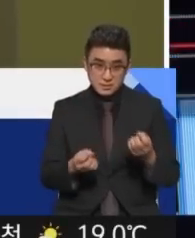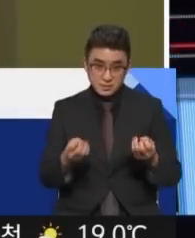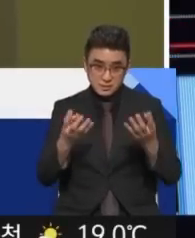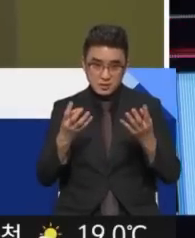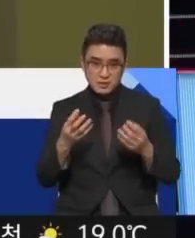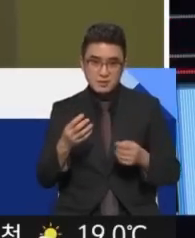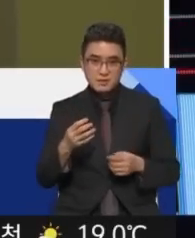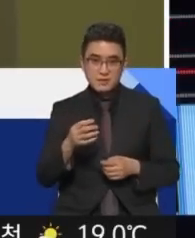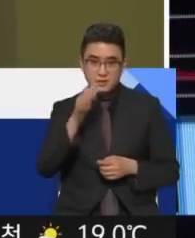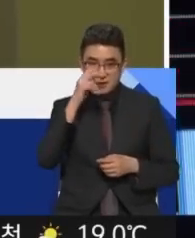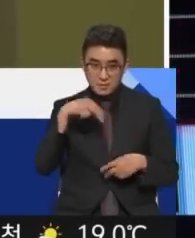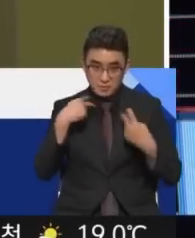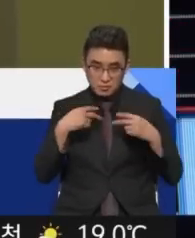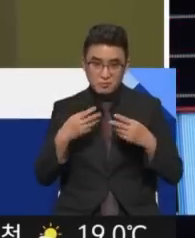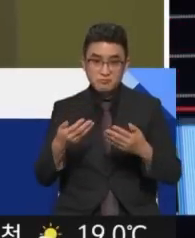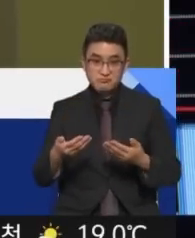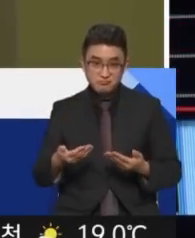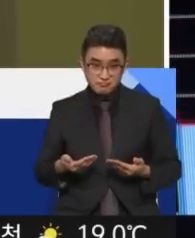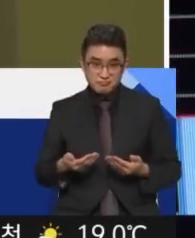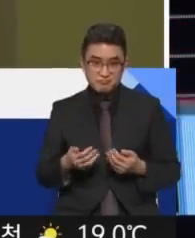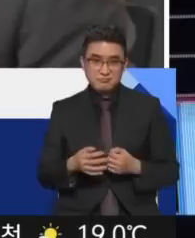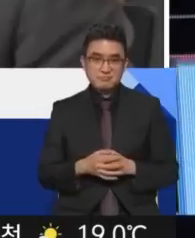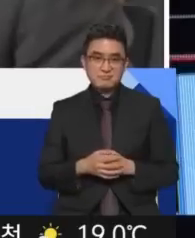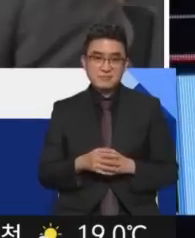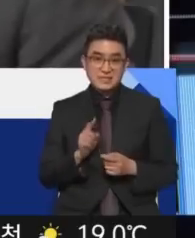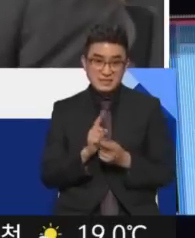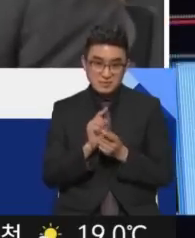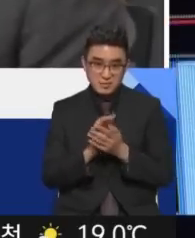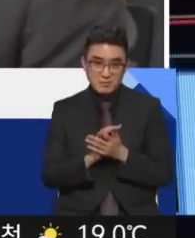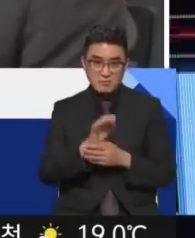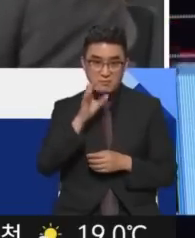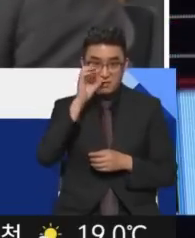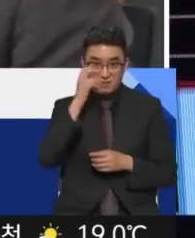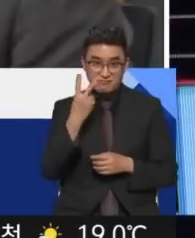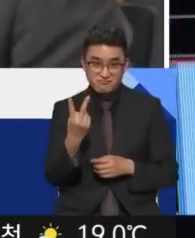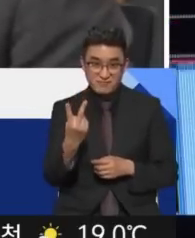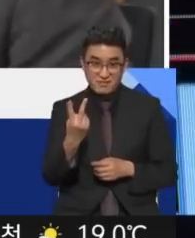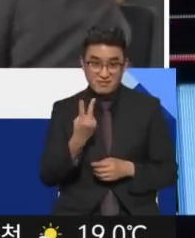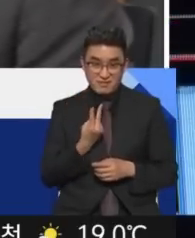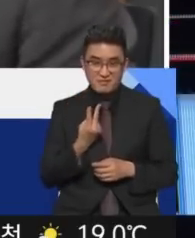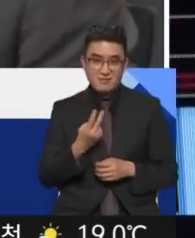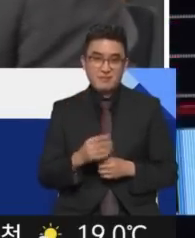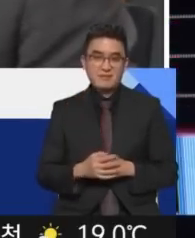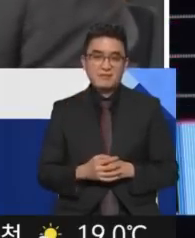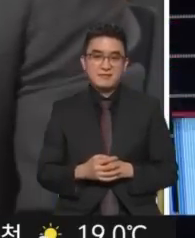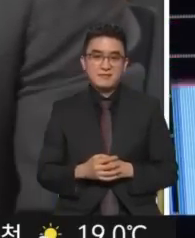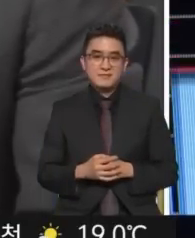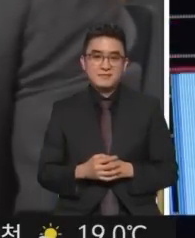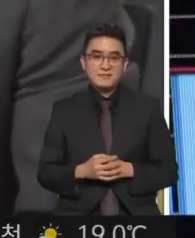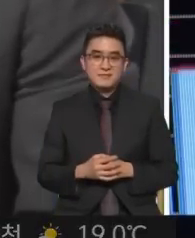라면도 끓여주시고요. 아, 직접이요? 예, 라면 끓이면서 계란 두 개? 뭐 이렇게 말씀도 하시고. 네.